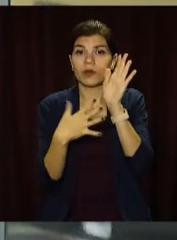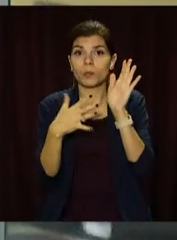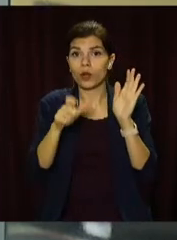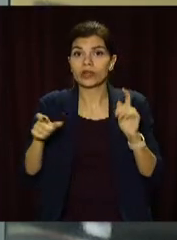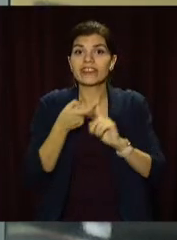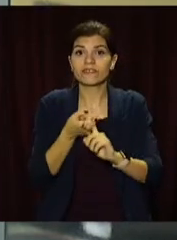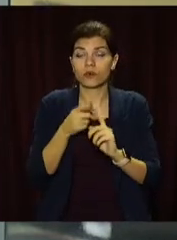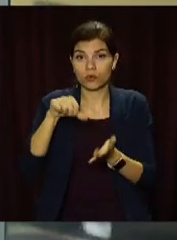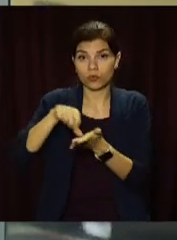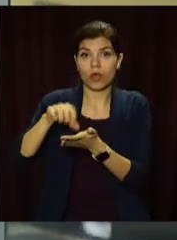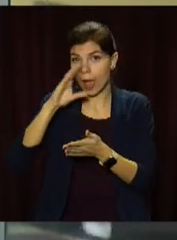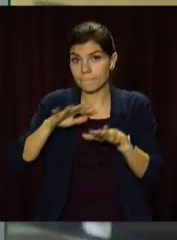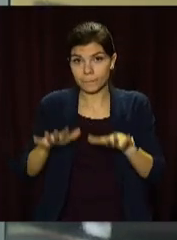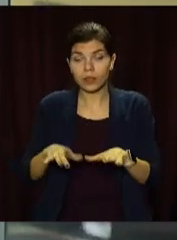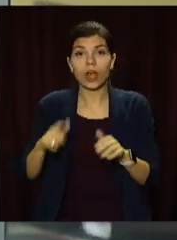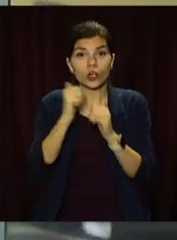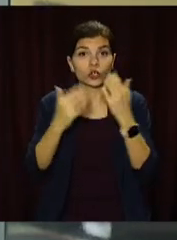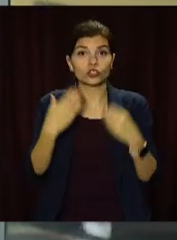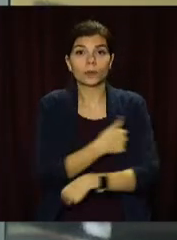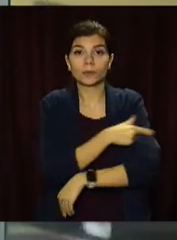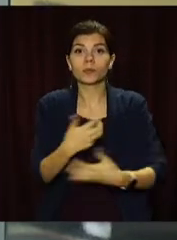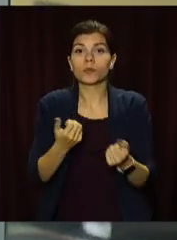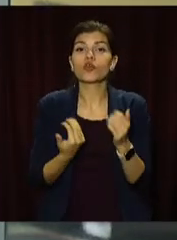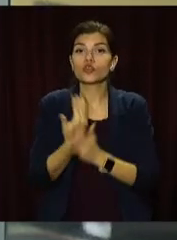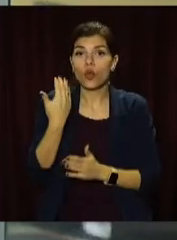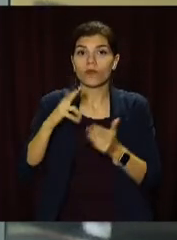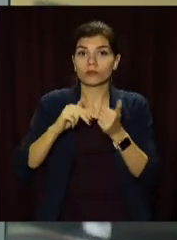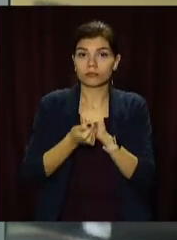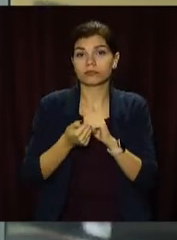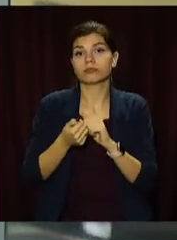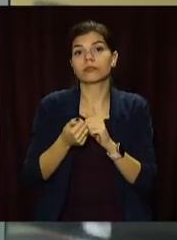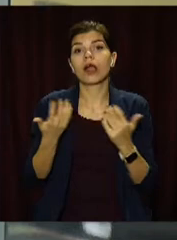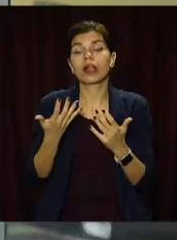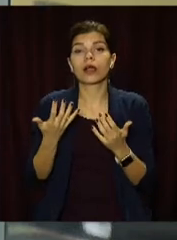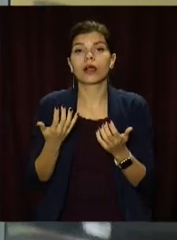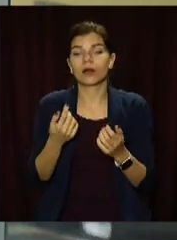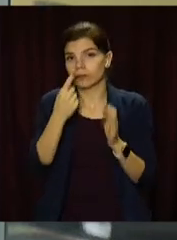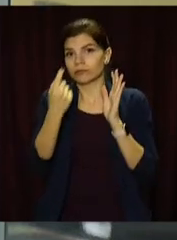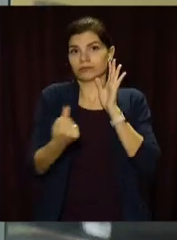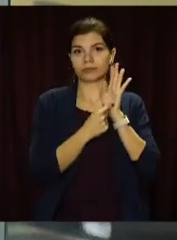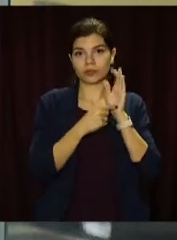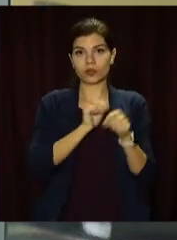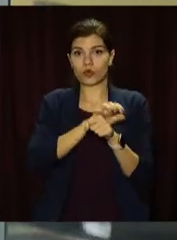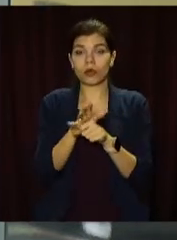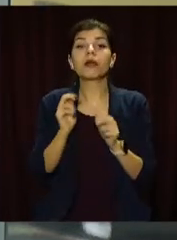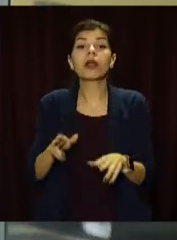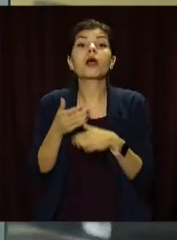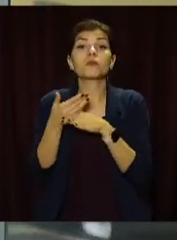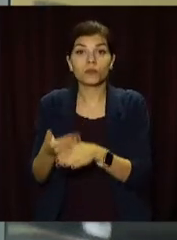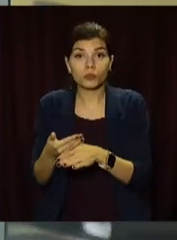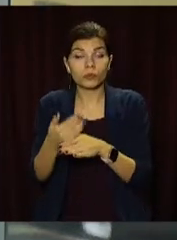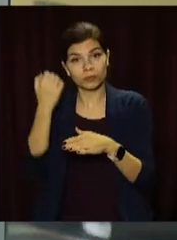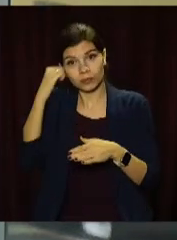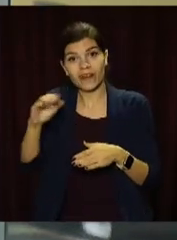195 інфікованих. Відтак, щодня медзаклад приймає нових кам'янчан, які підхопили корону. Як їм допомагають